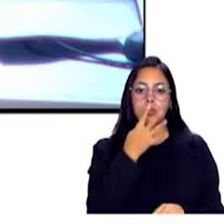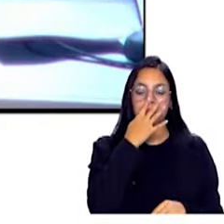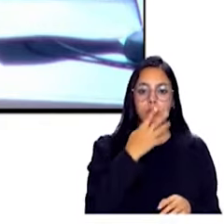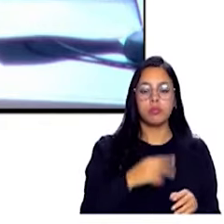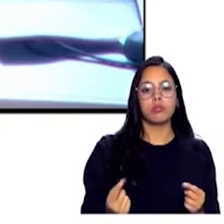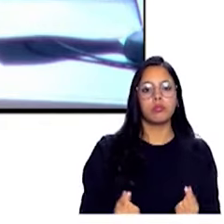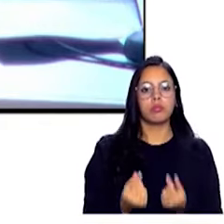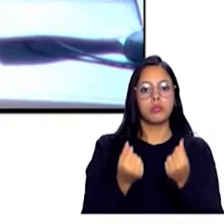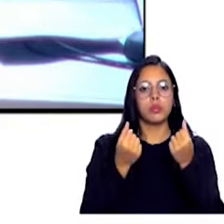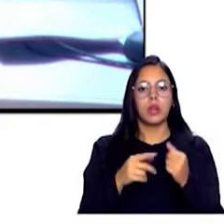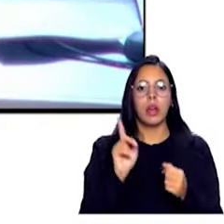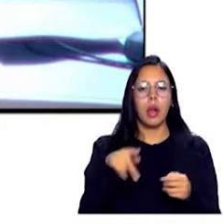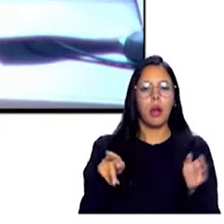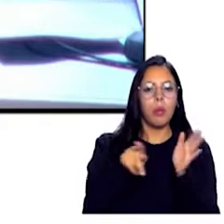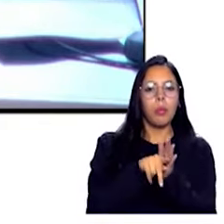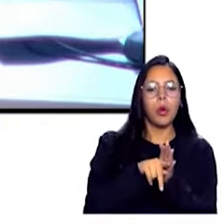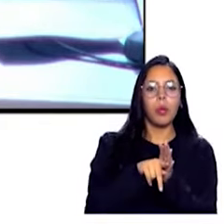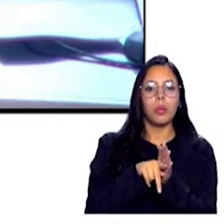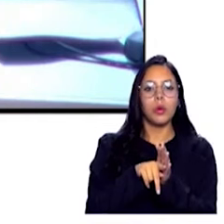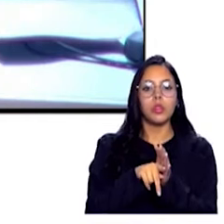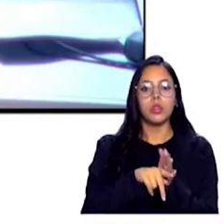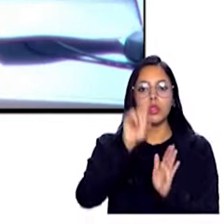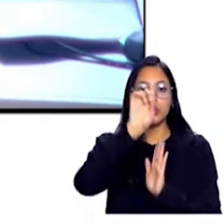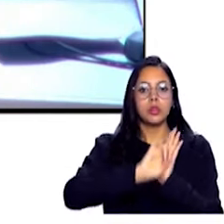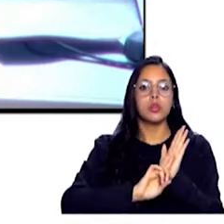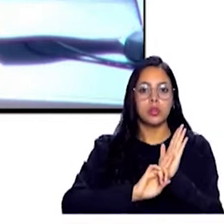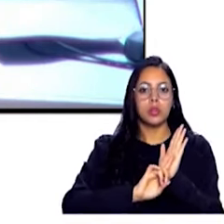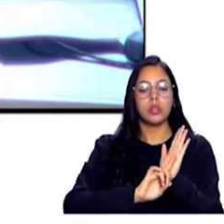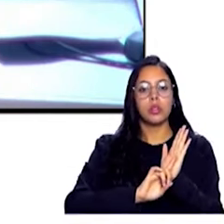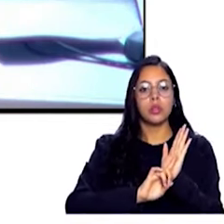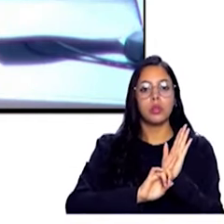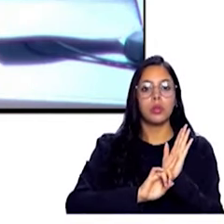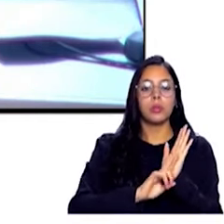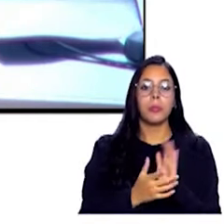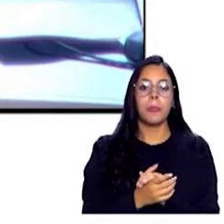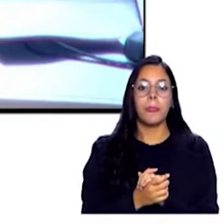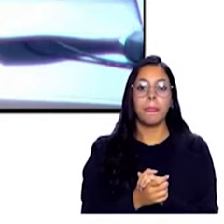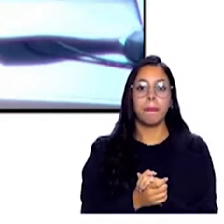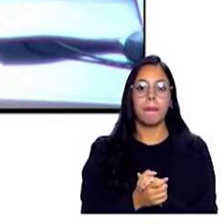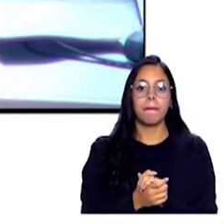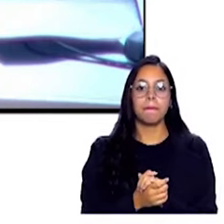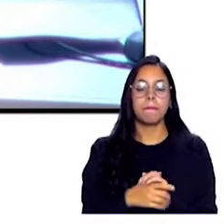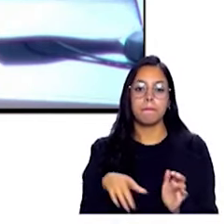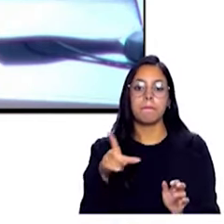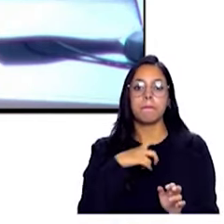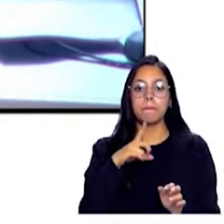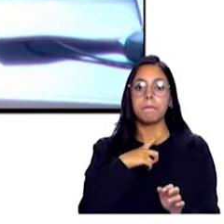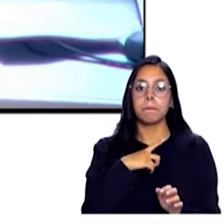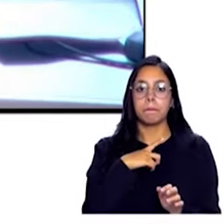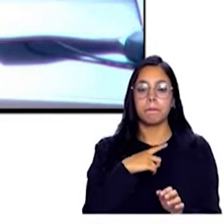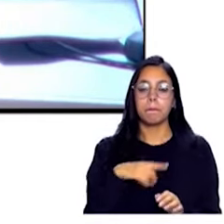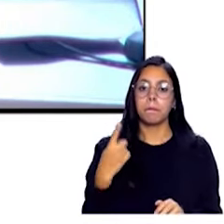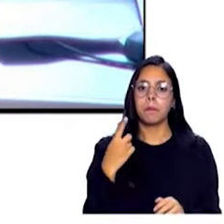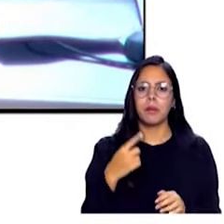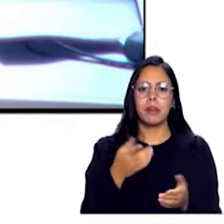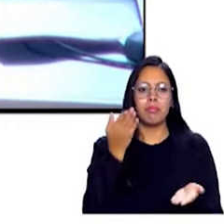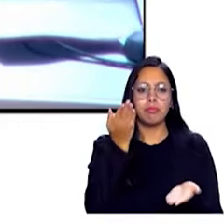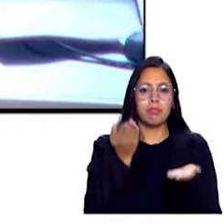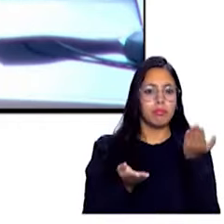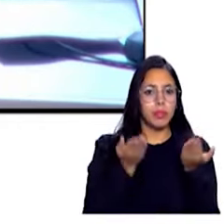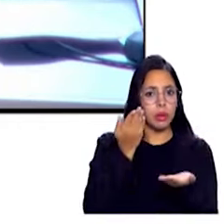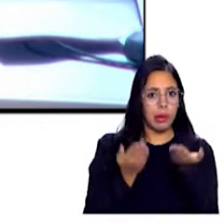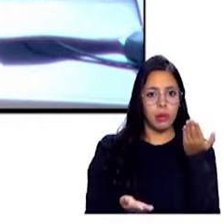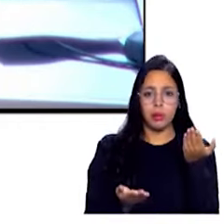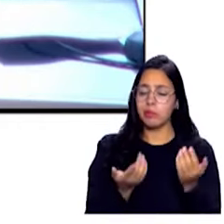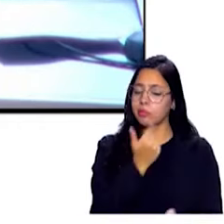le droit Pour le prrs Du droit ET c'est un crre TRS qui est TRS in équitable en vérité mais vous avez des pays aussi comme la